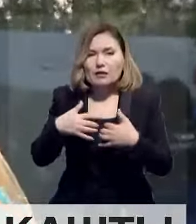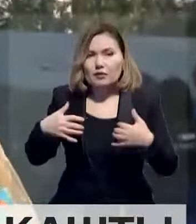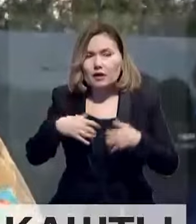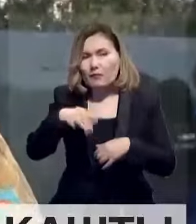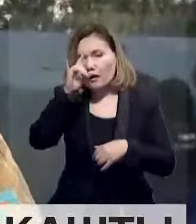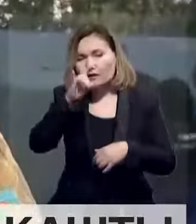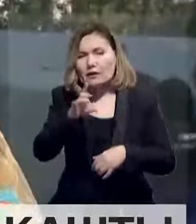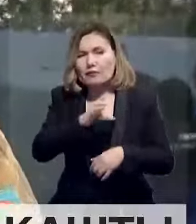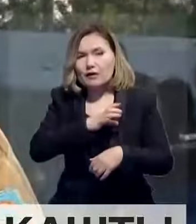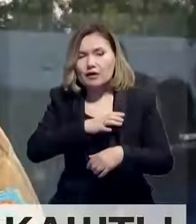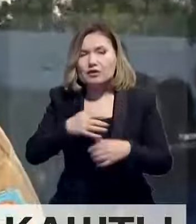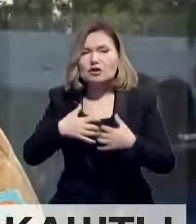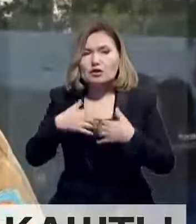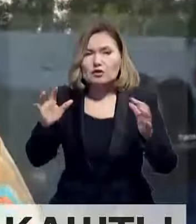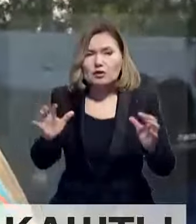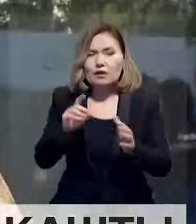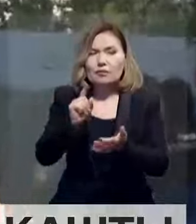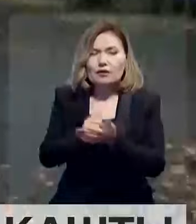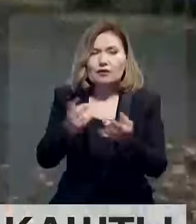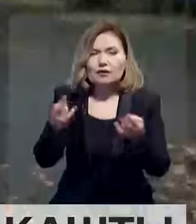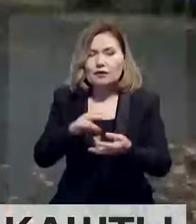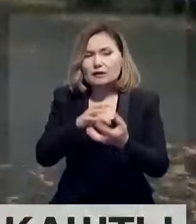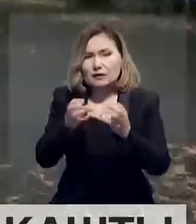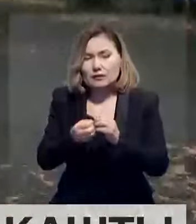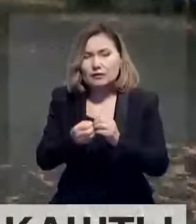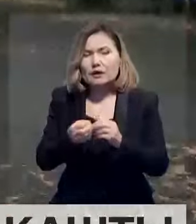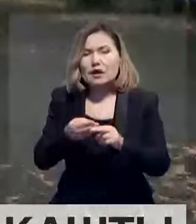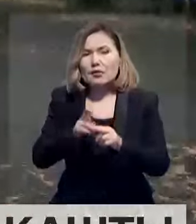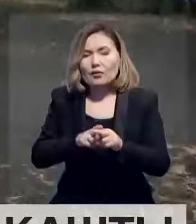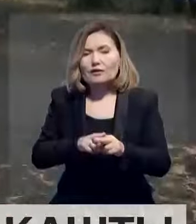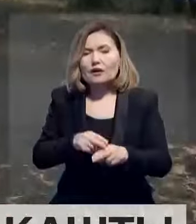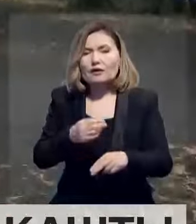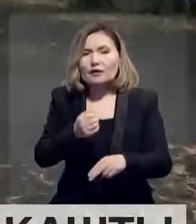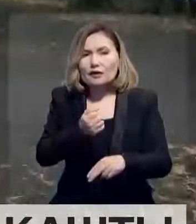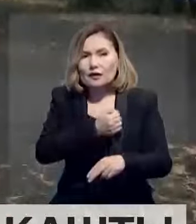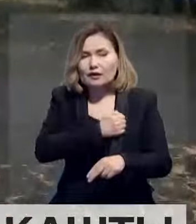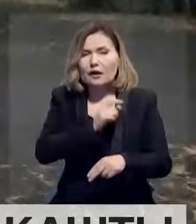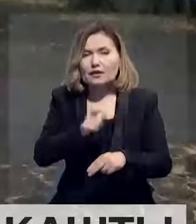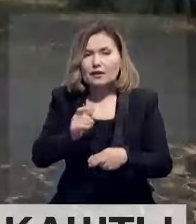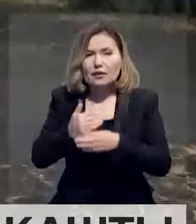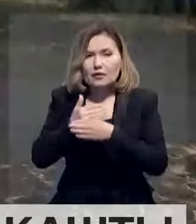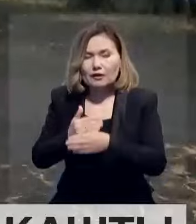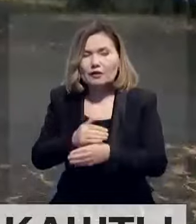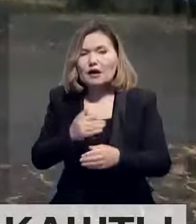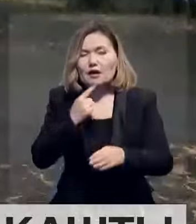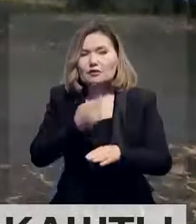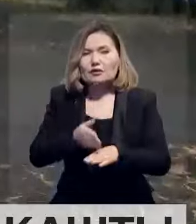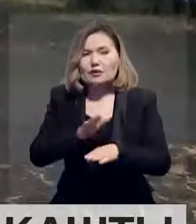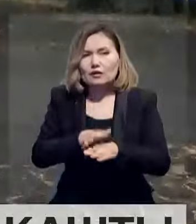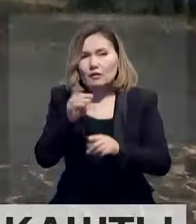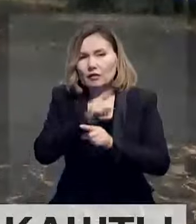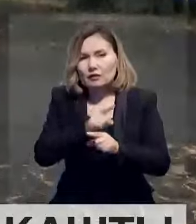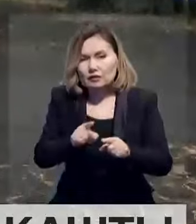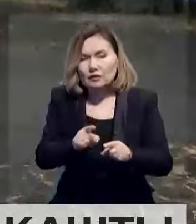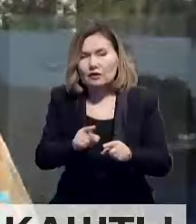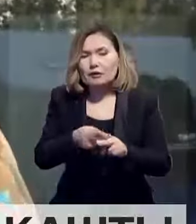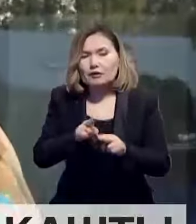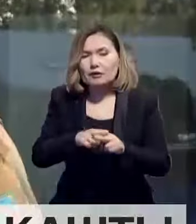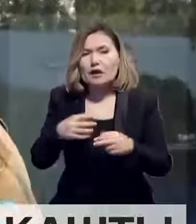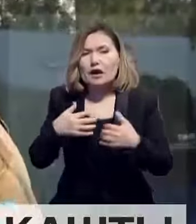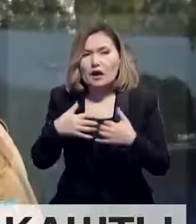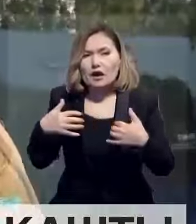деп есептеймін. Дұрыс айтасыз. Осына адамгершілікпен дұрыс қарасаңыздар, қазіргі қиын кезде олардың